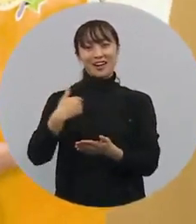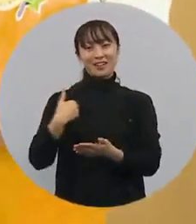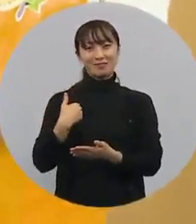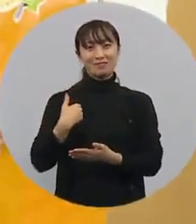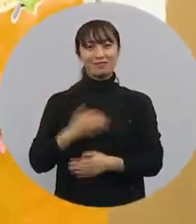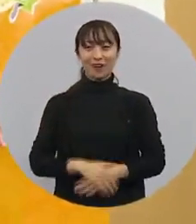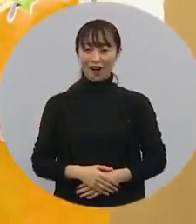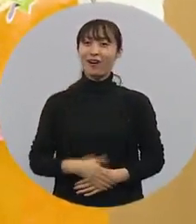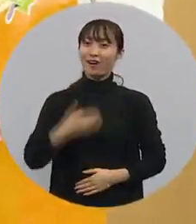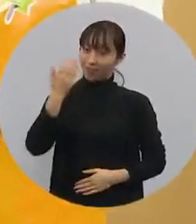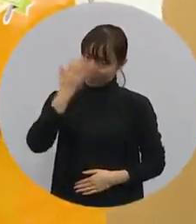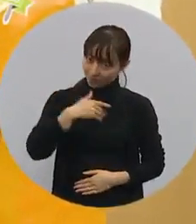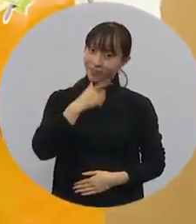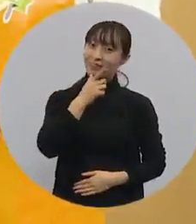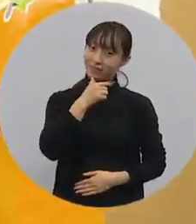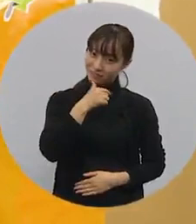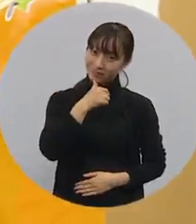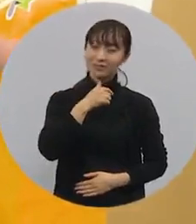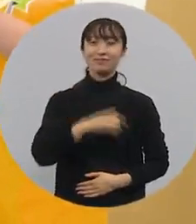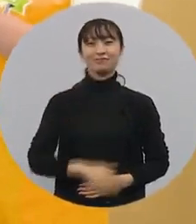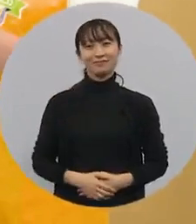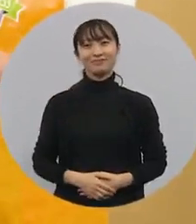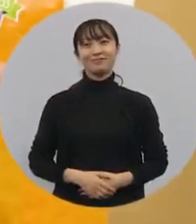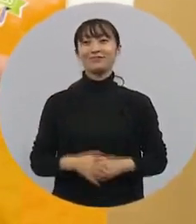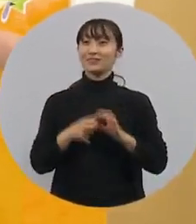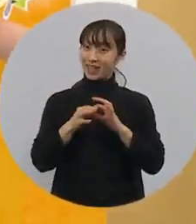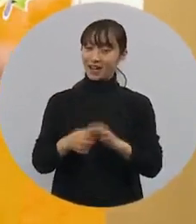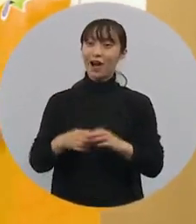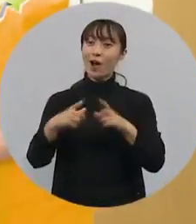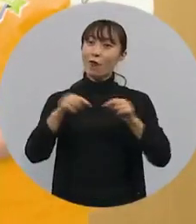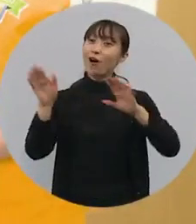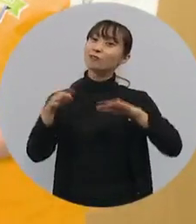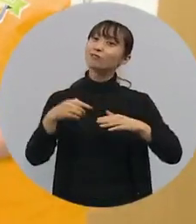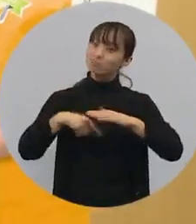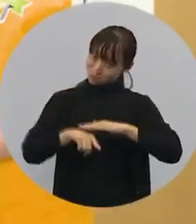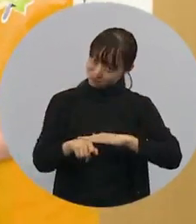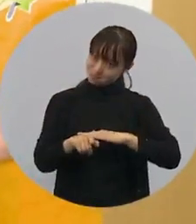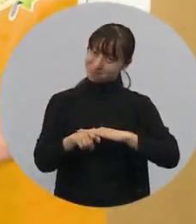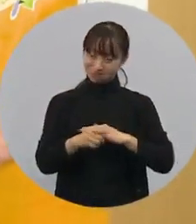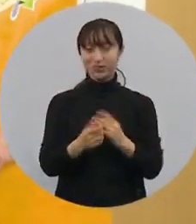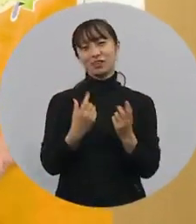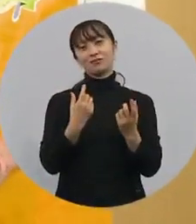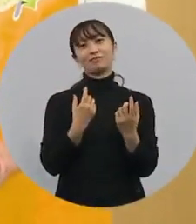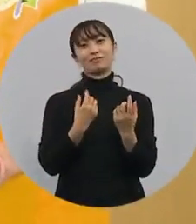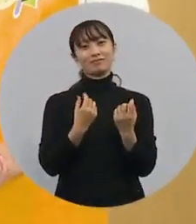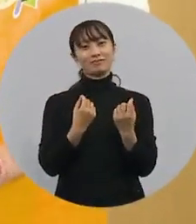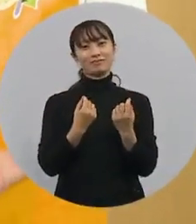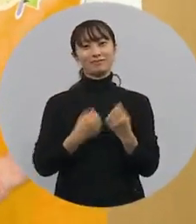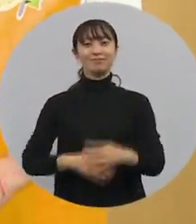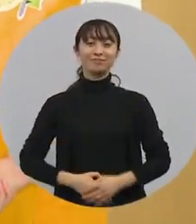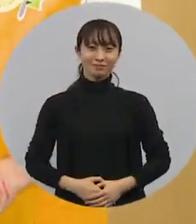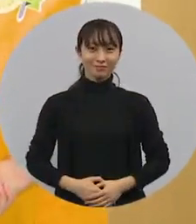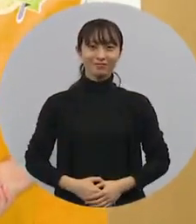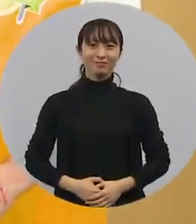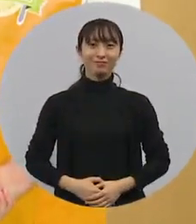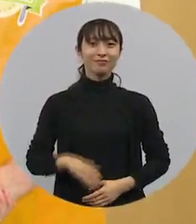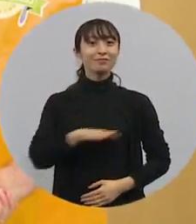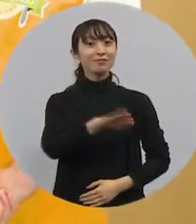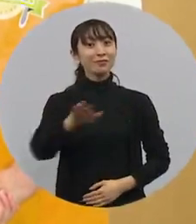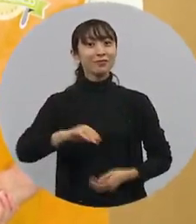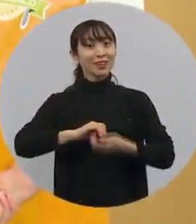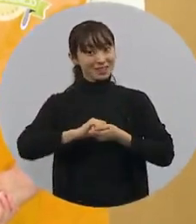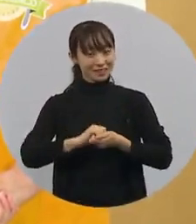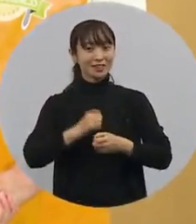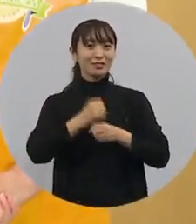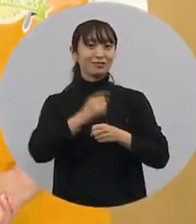ういう使い方があるんですね。 はい、 だから和風味で仕上がっているということなんですね。 はい、そうです。皆さんもぜ